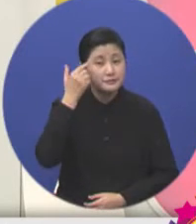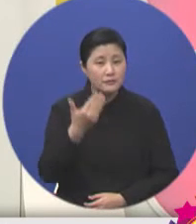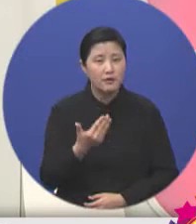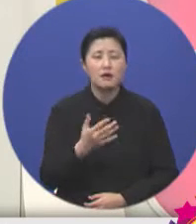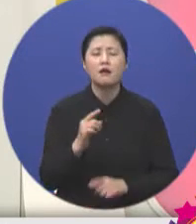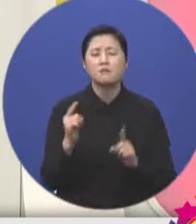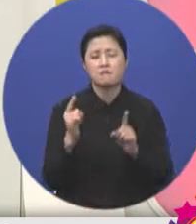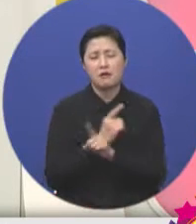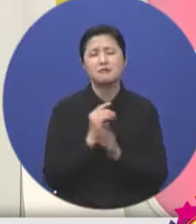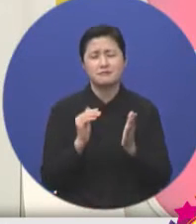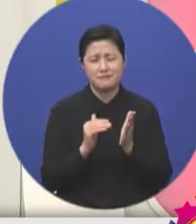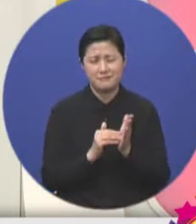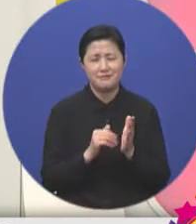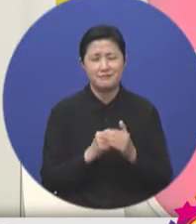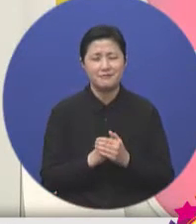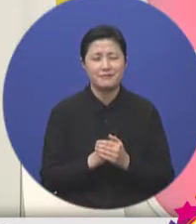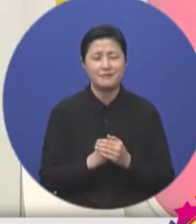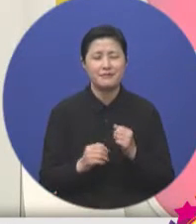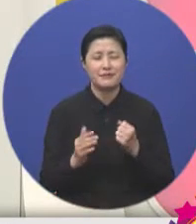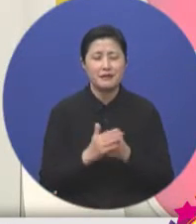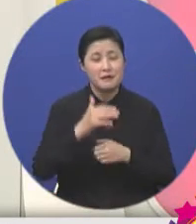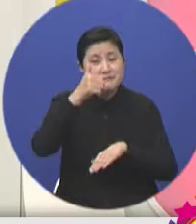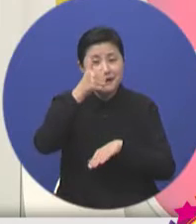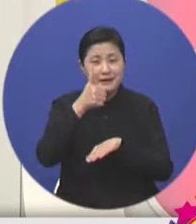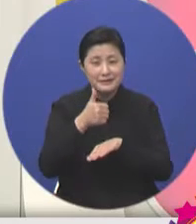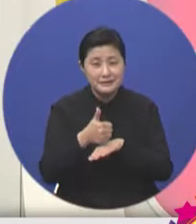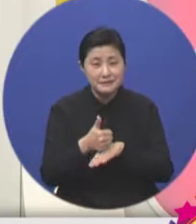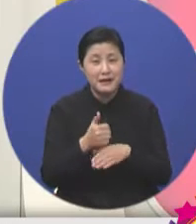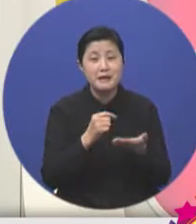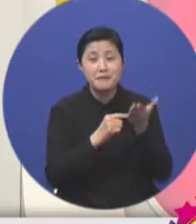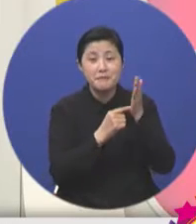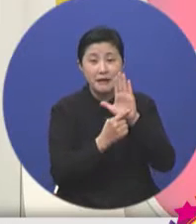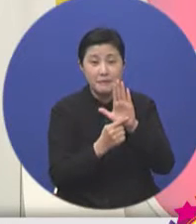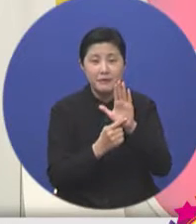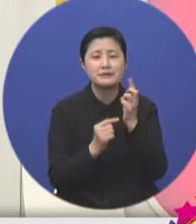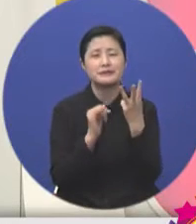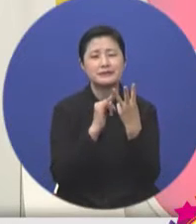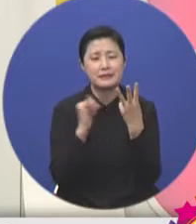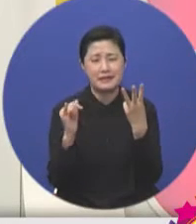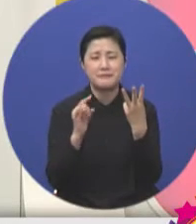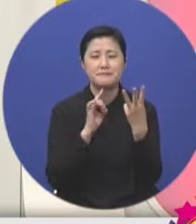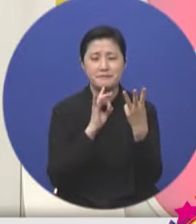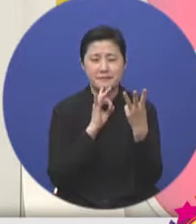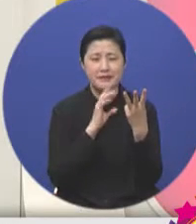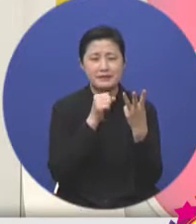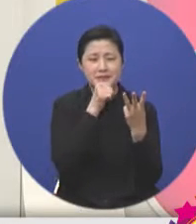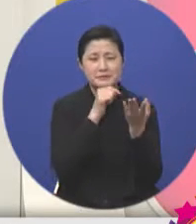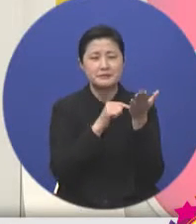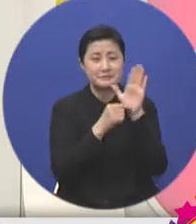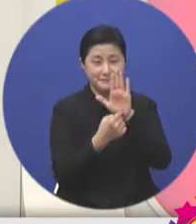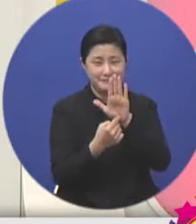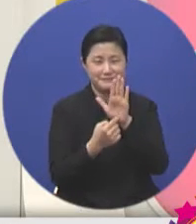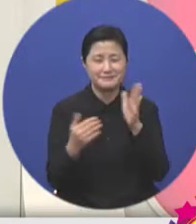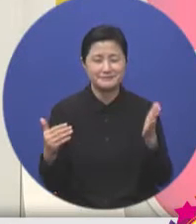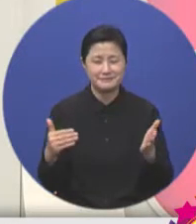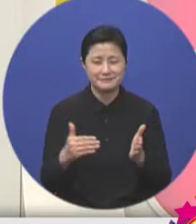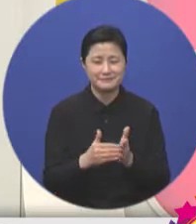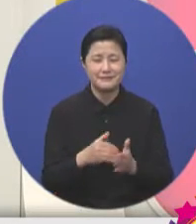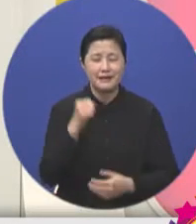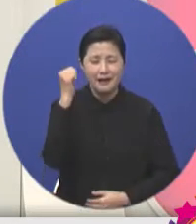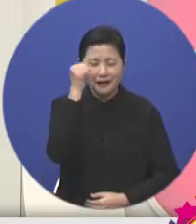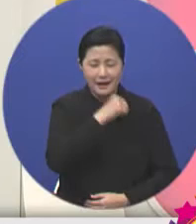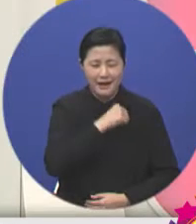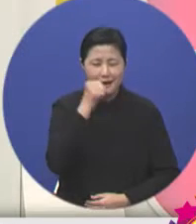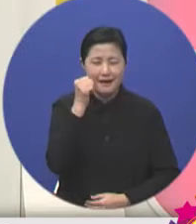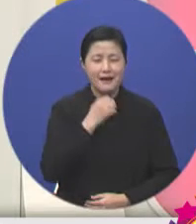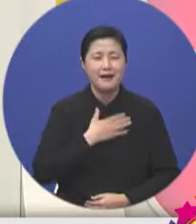네, 바뀌었습니다. 저희가 바뀌어서 네, 네. 마지막에 세 분만 상을 타시는 세 분만 점수가 공개가 됩니다. 아,